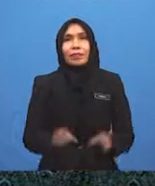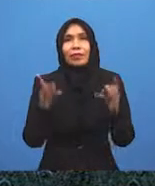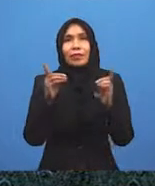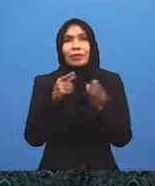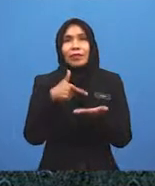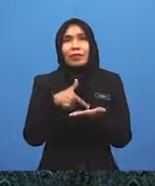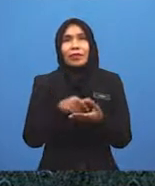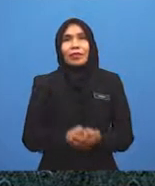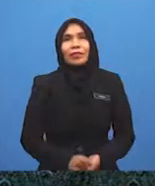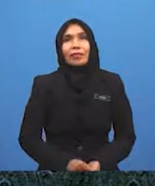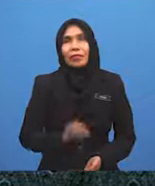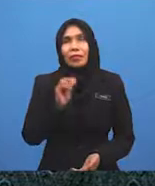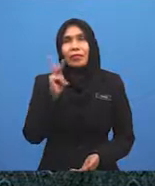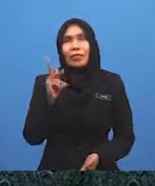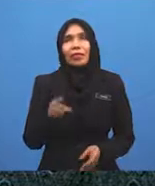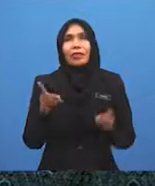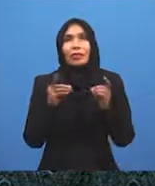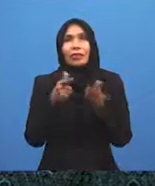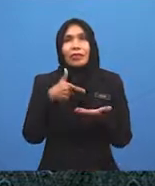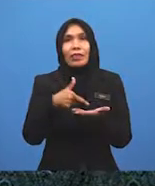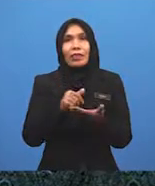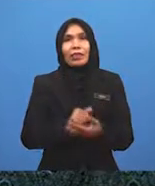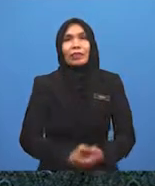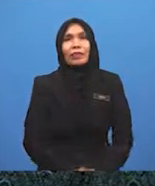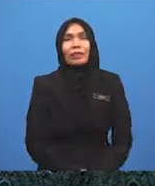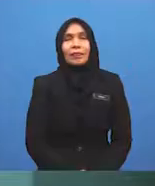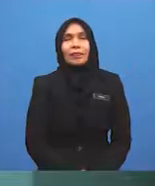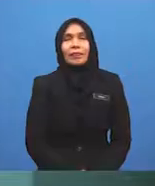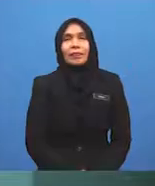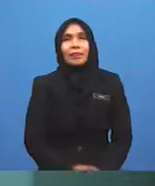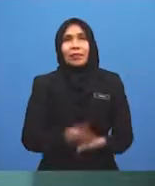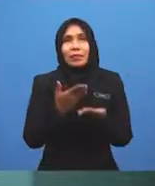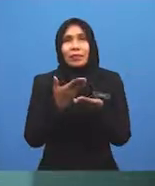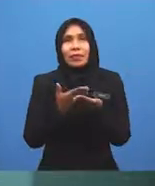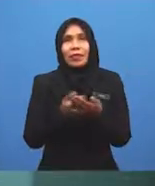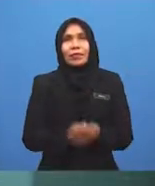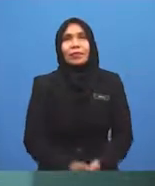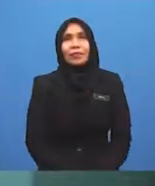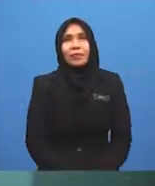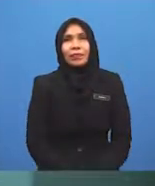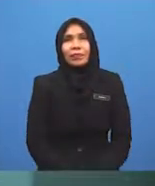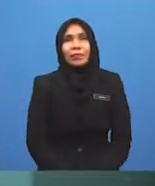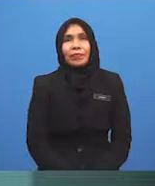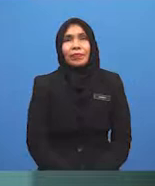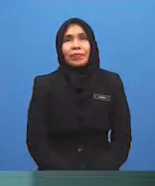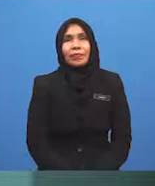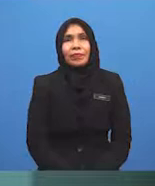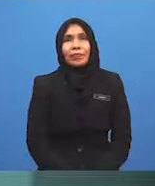lagi. Okey, jumpa lagi, Benny. Baik, sesi perbualan